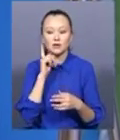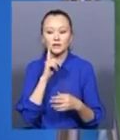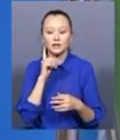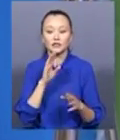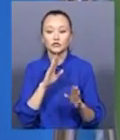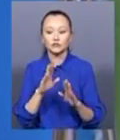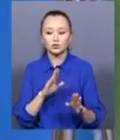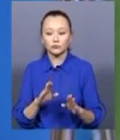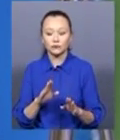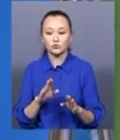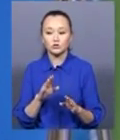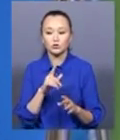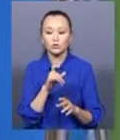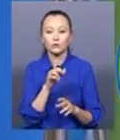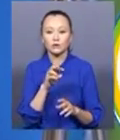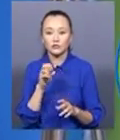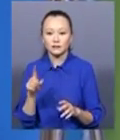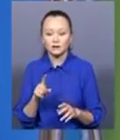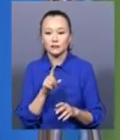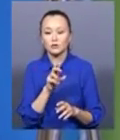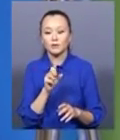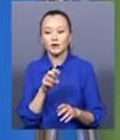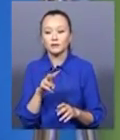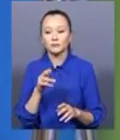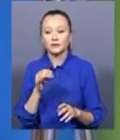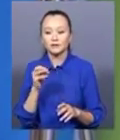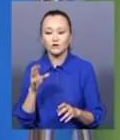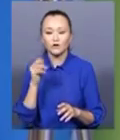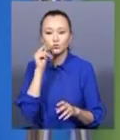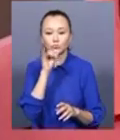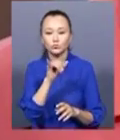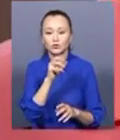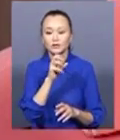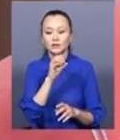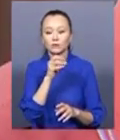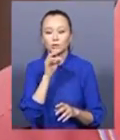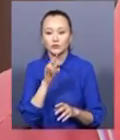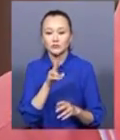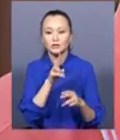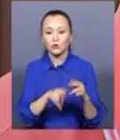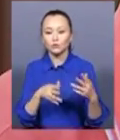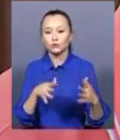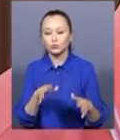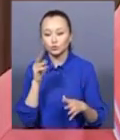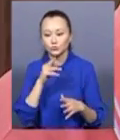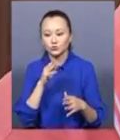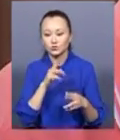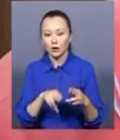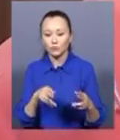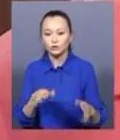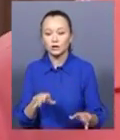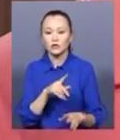режиссер Гульназ Балпеисова. Она учится у Рима Сатуминаса, закончила уже.